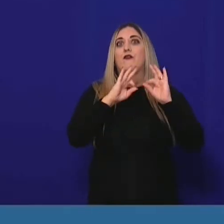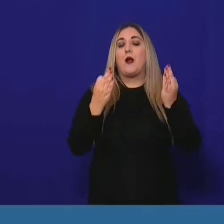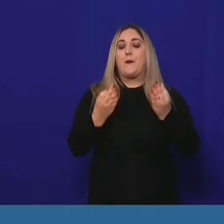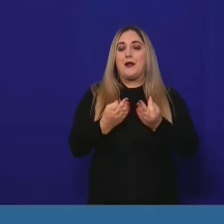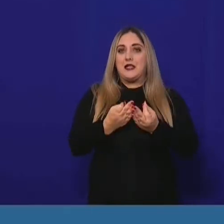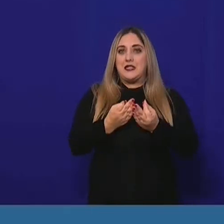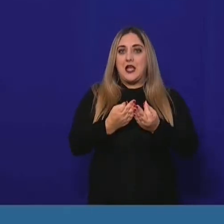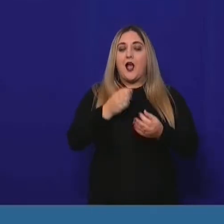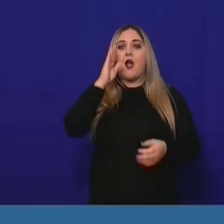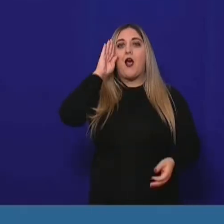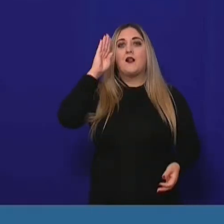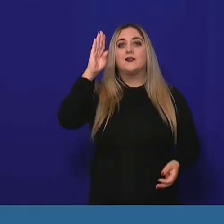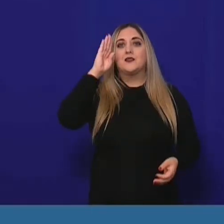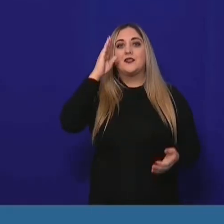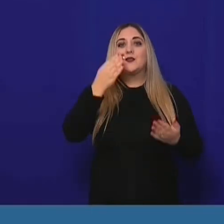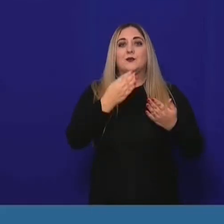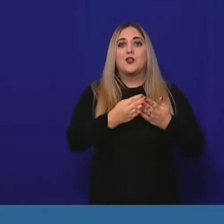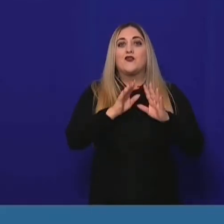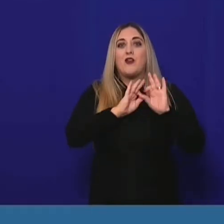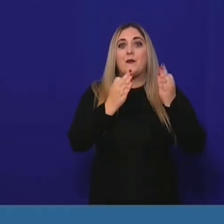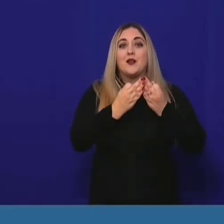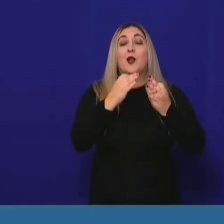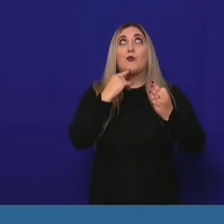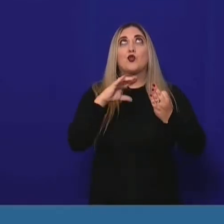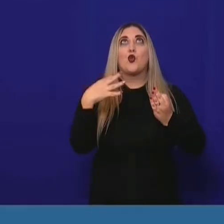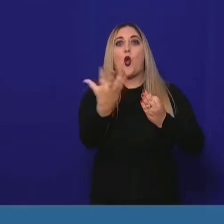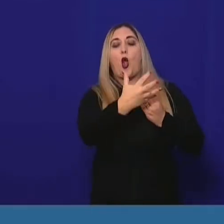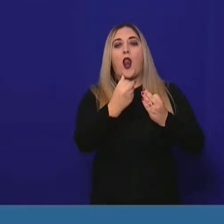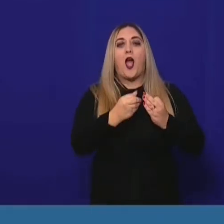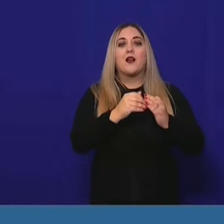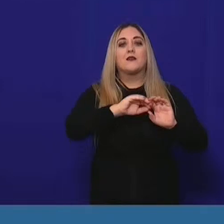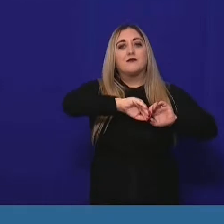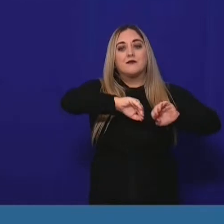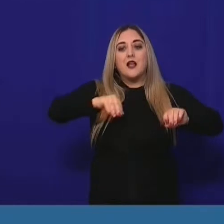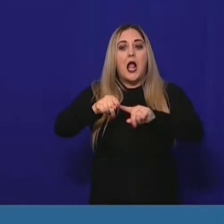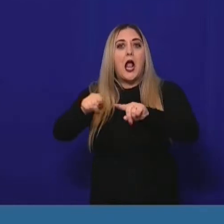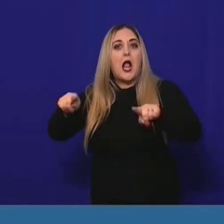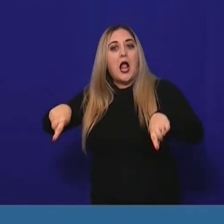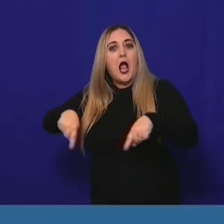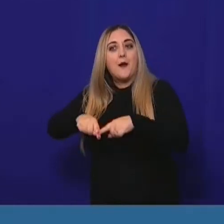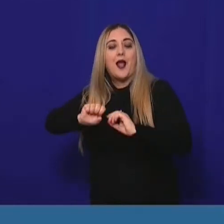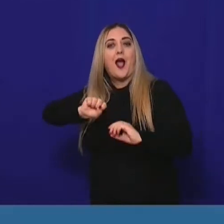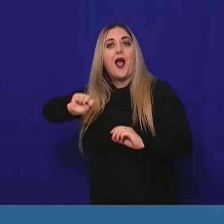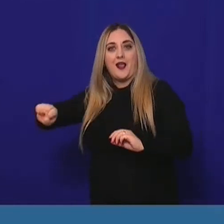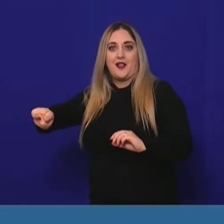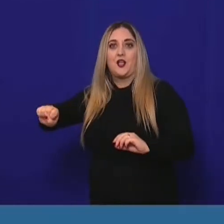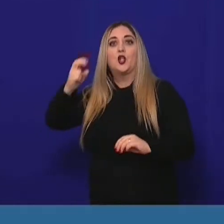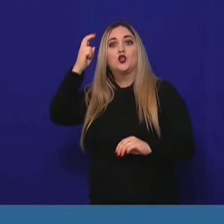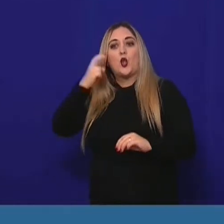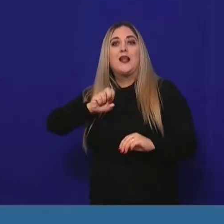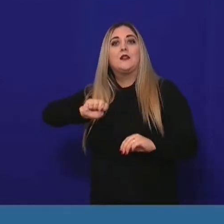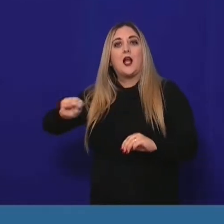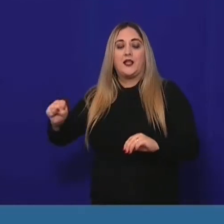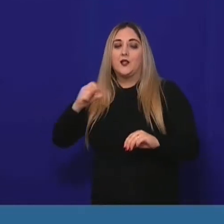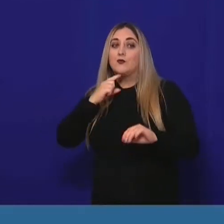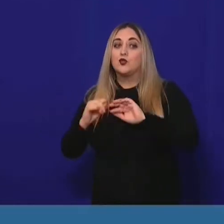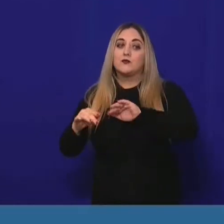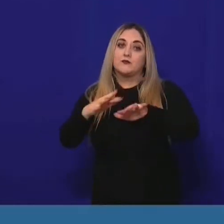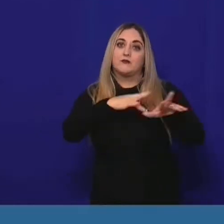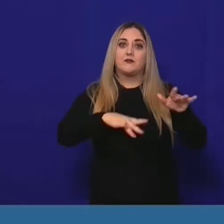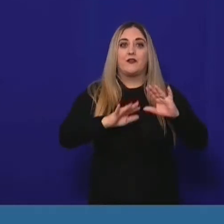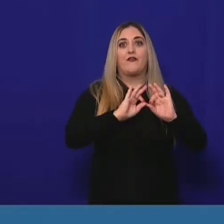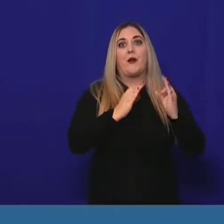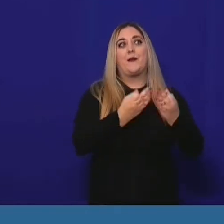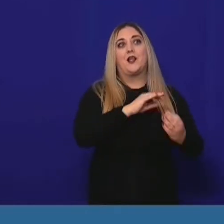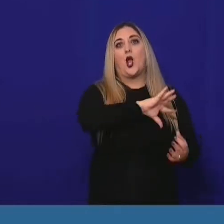stess noqogħdu attenti ħalli kemm nistgħu niżolaw fid-dar stess ħalli kemm nistgħu innaqsu trasmissjoni lil persuni oħrajn